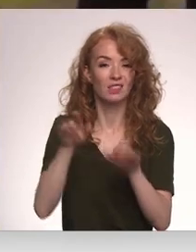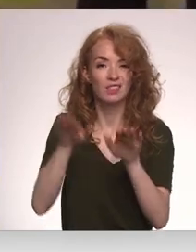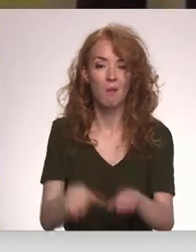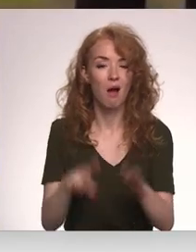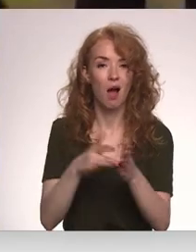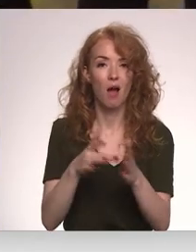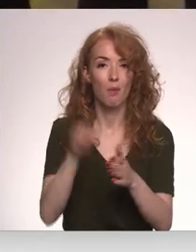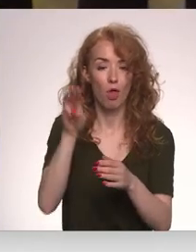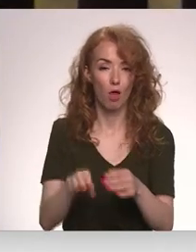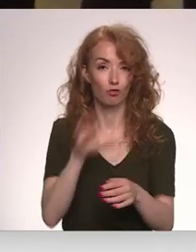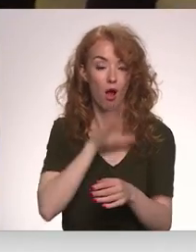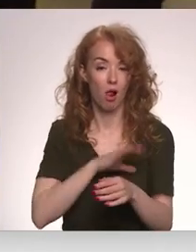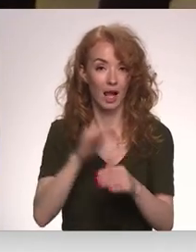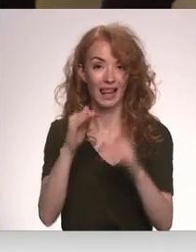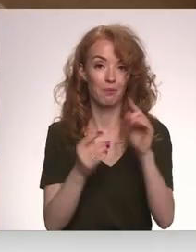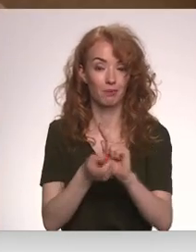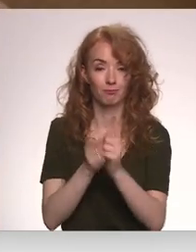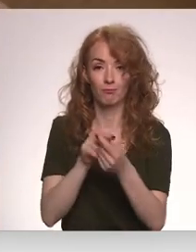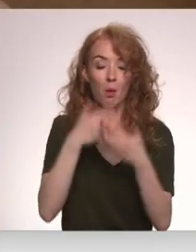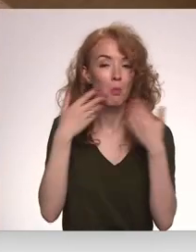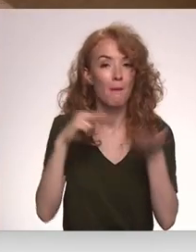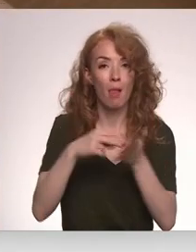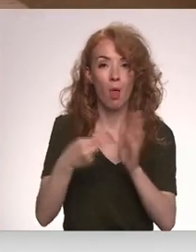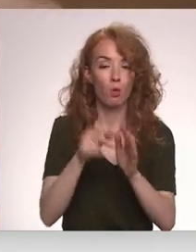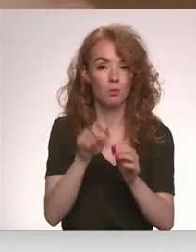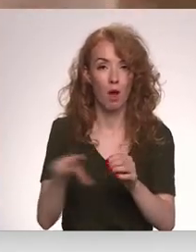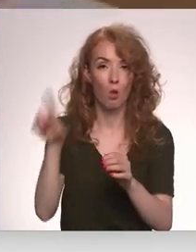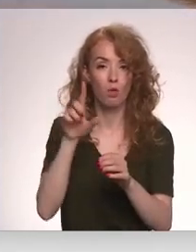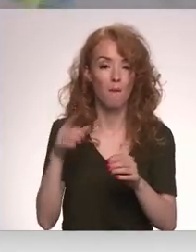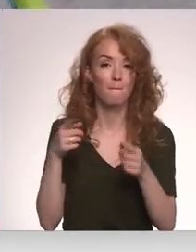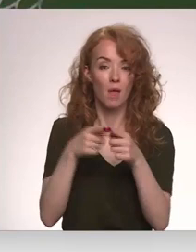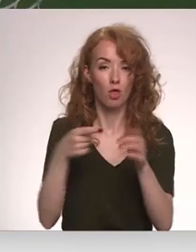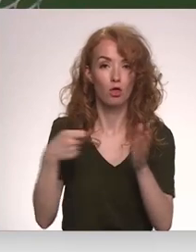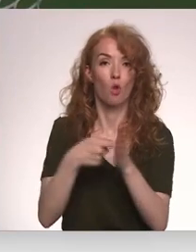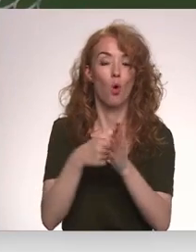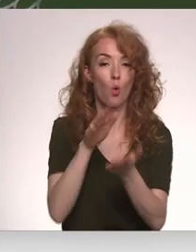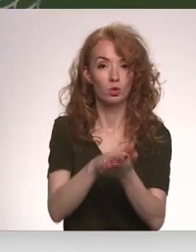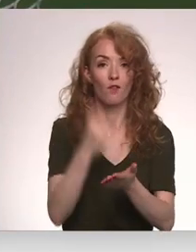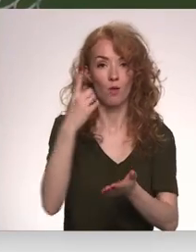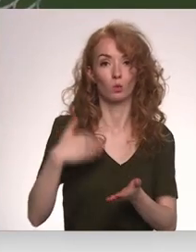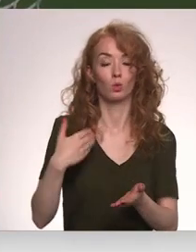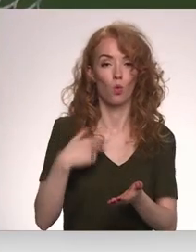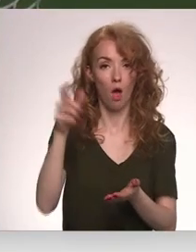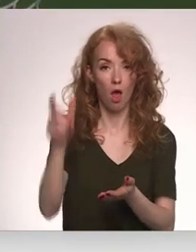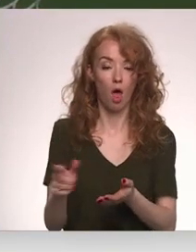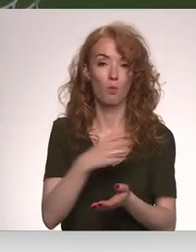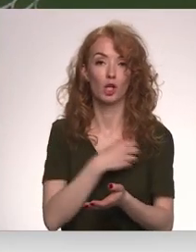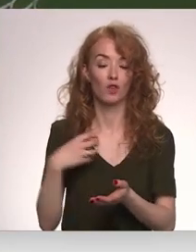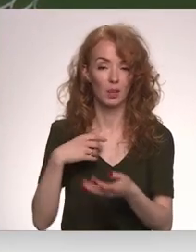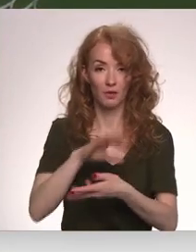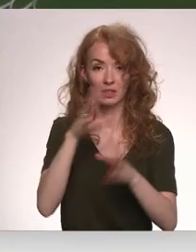mēneša darbalgas likmes izmaiņām, nav plānots palielināt mērķdotāciju uz vienu izglītojamo pašvaldību